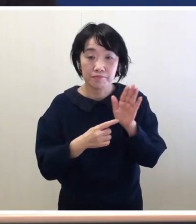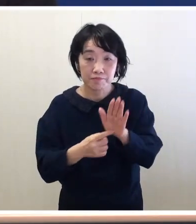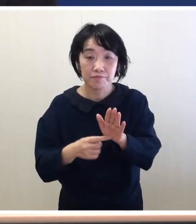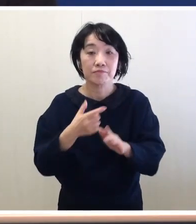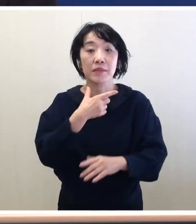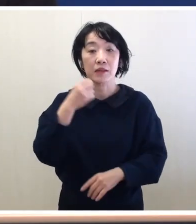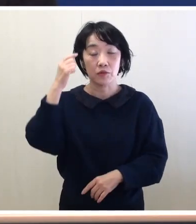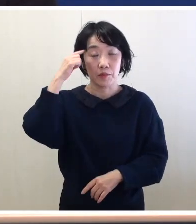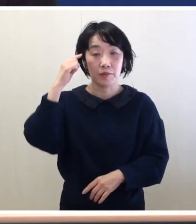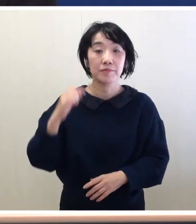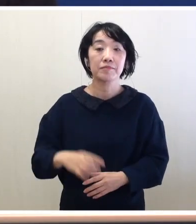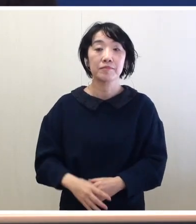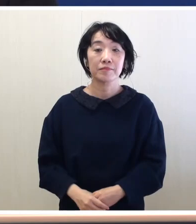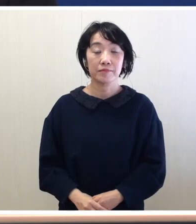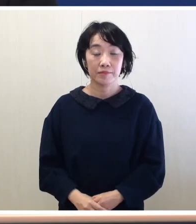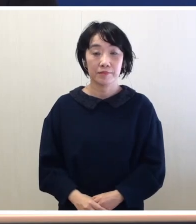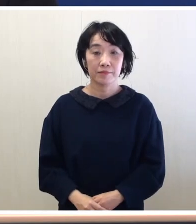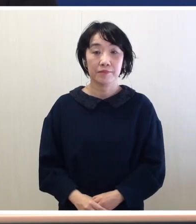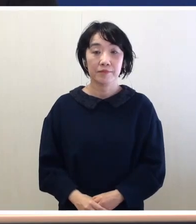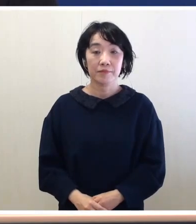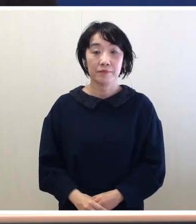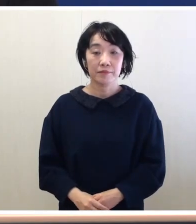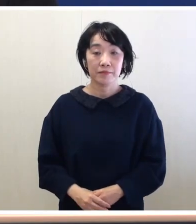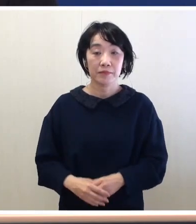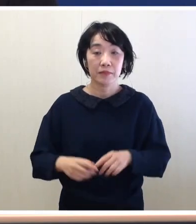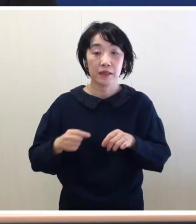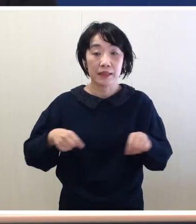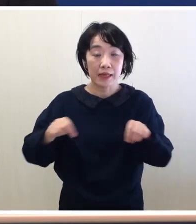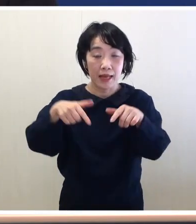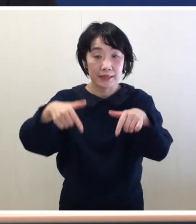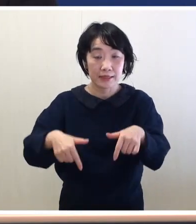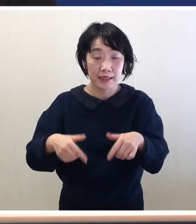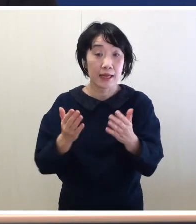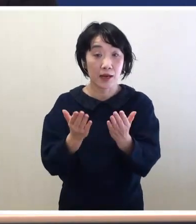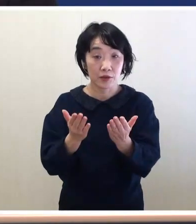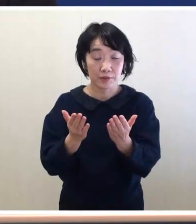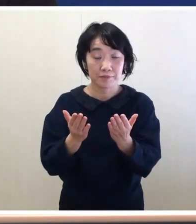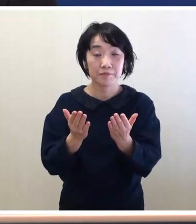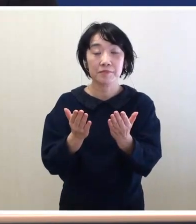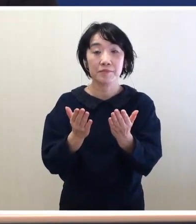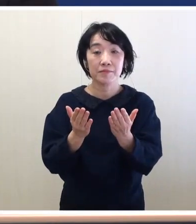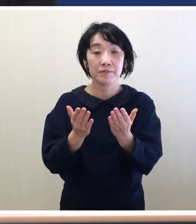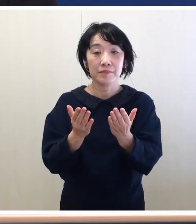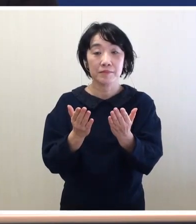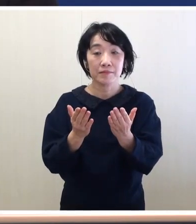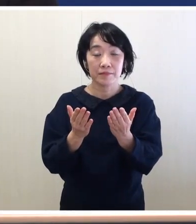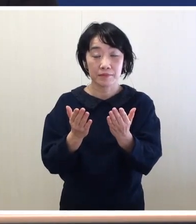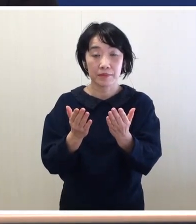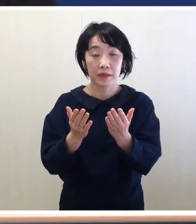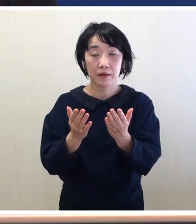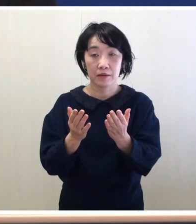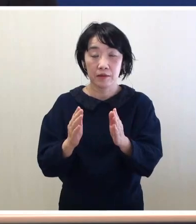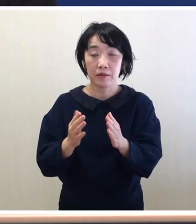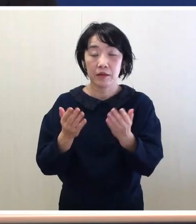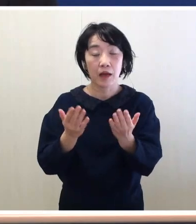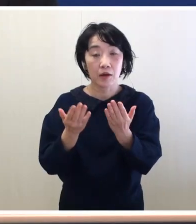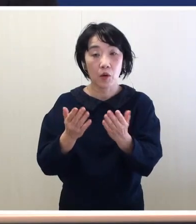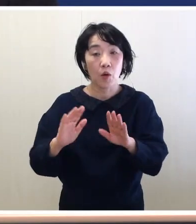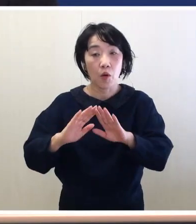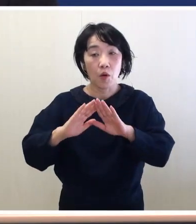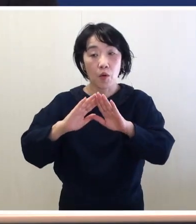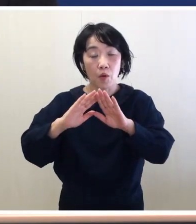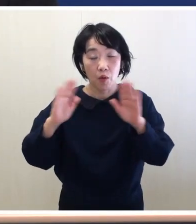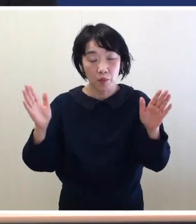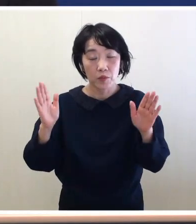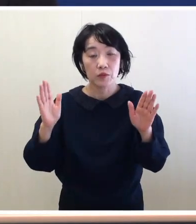に果たしてまいりたいというふうにも考えております。関西学院にとりまして、開学といい